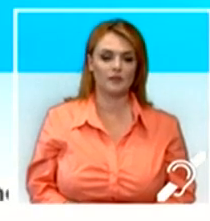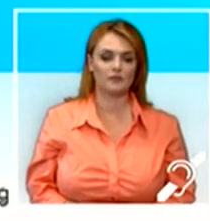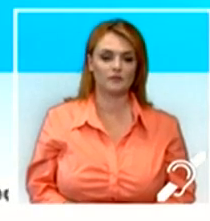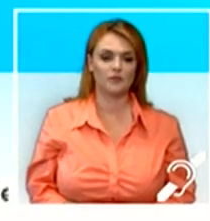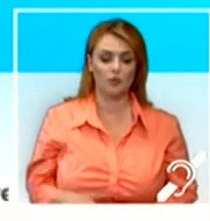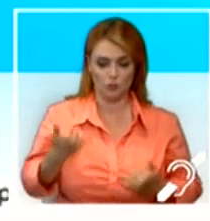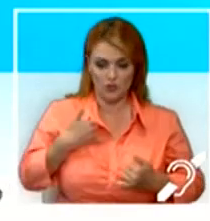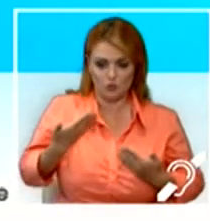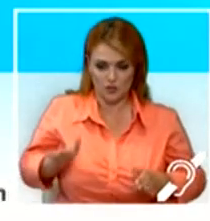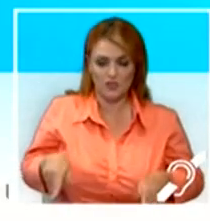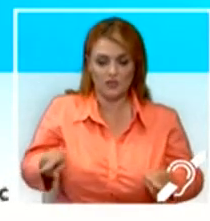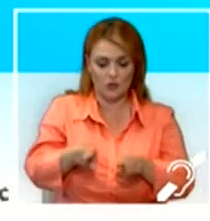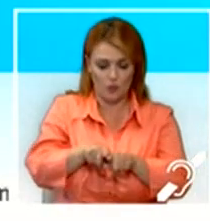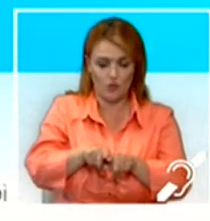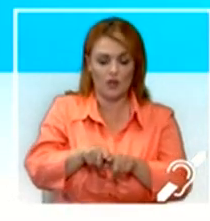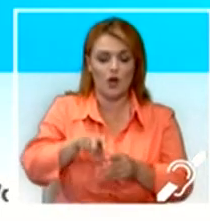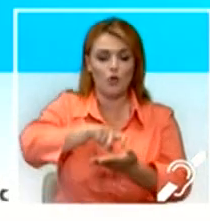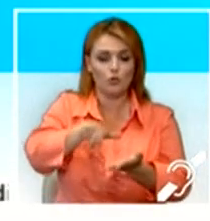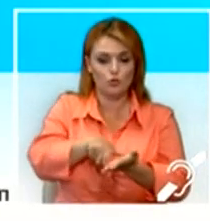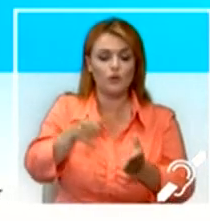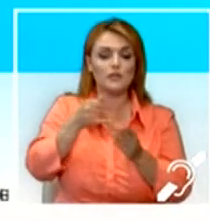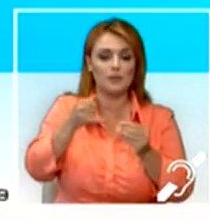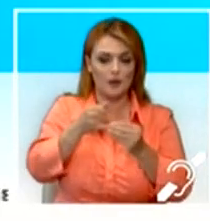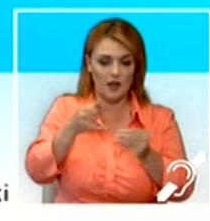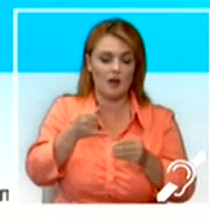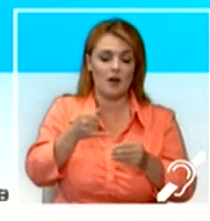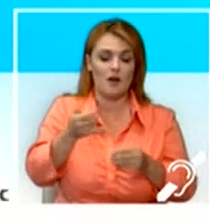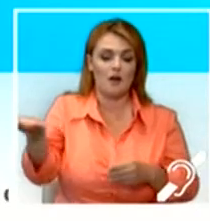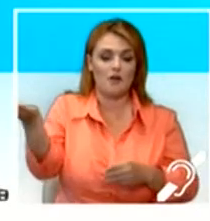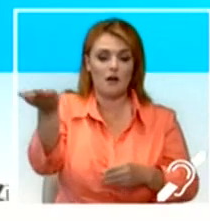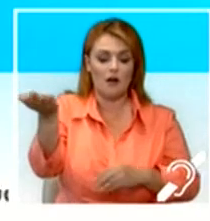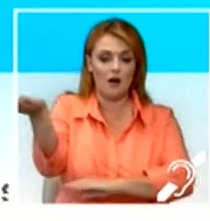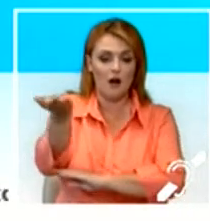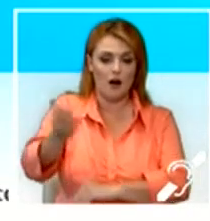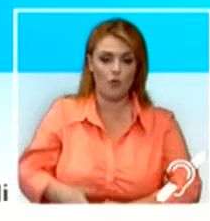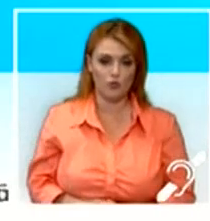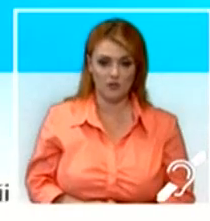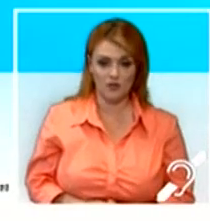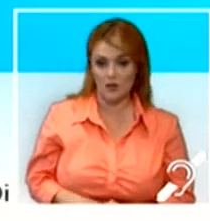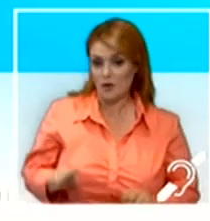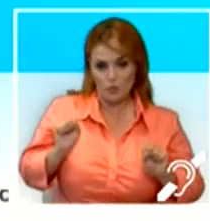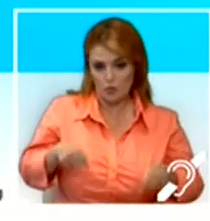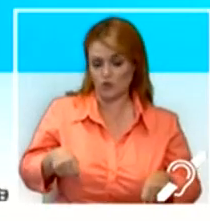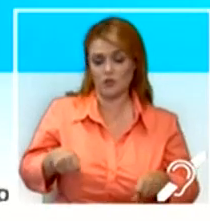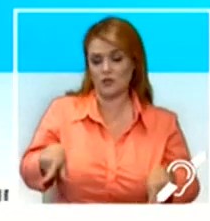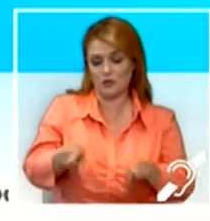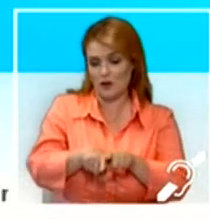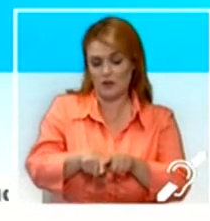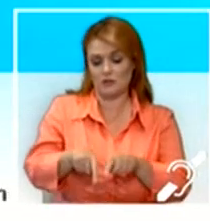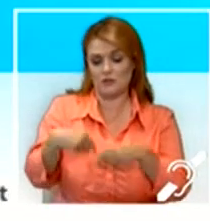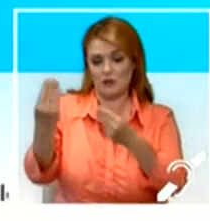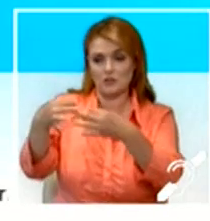субъект в Республике Молдова, признанный гагаузской автономией, что уже накладывает отпечаток неких федеративных